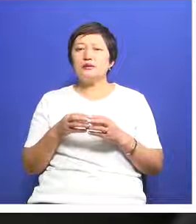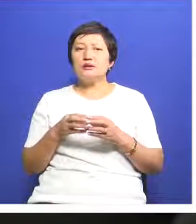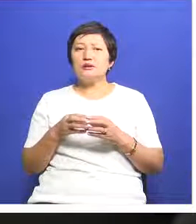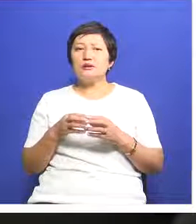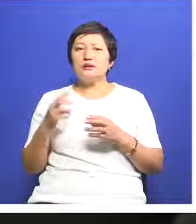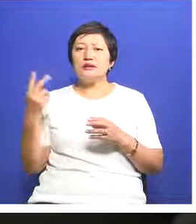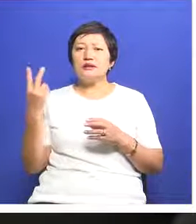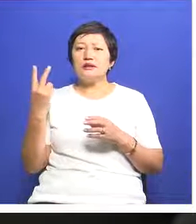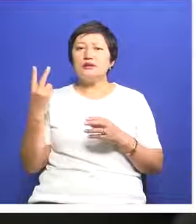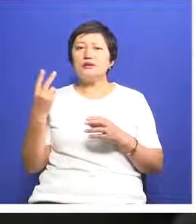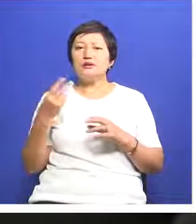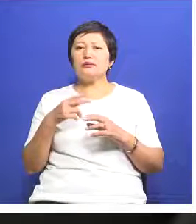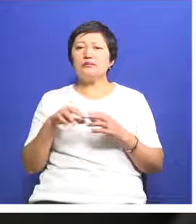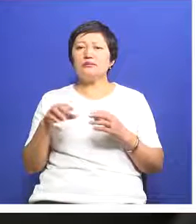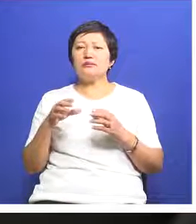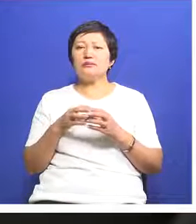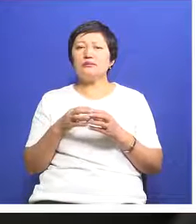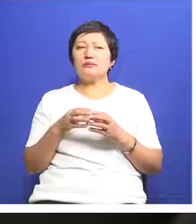Ekinci